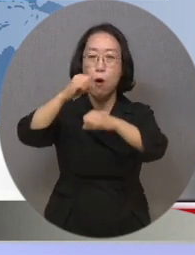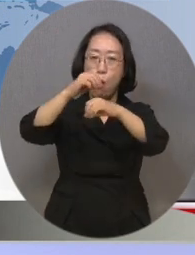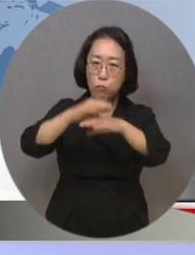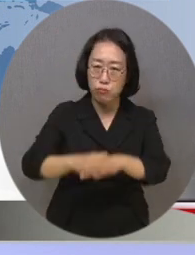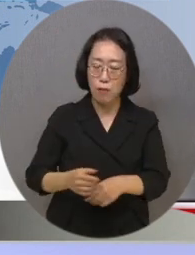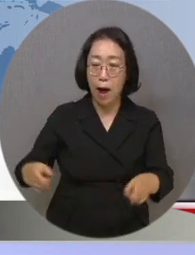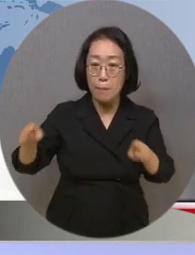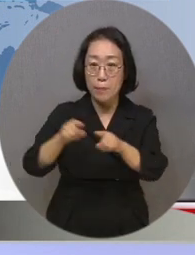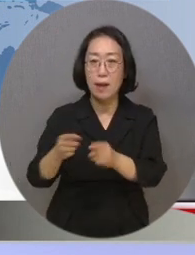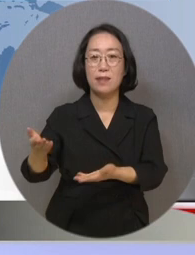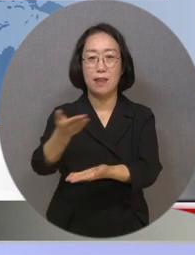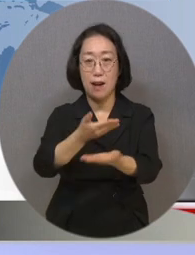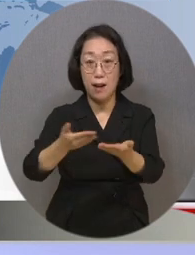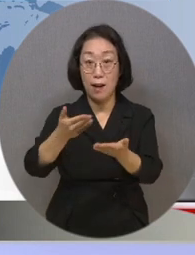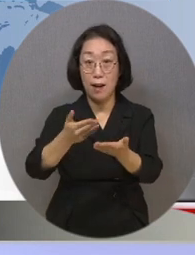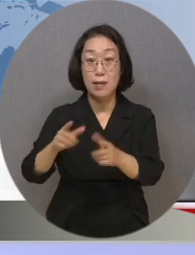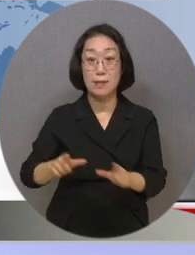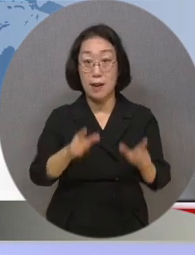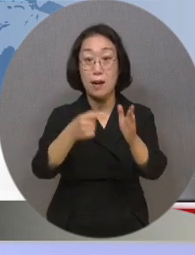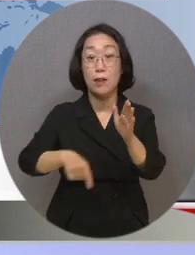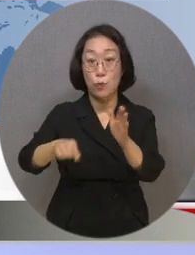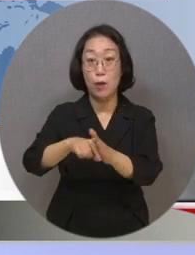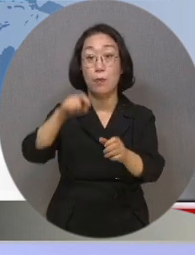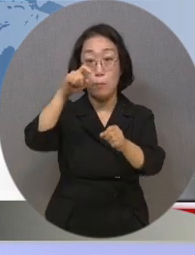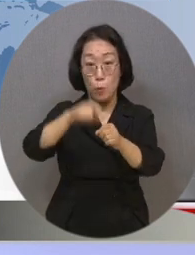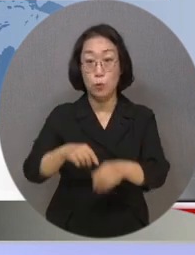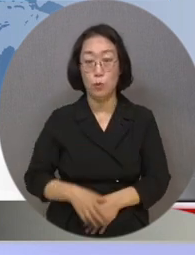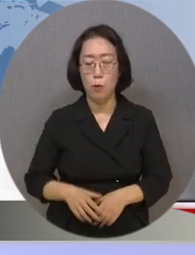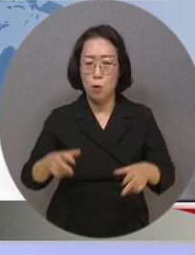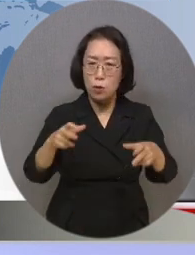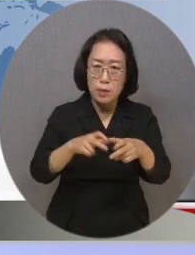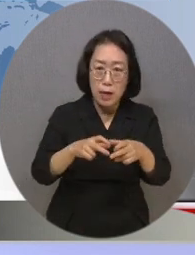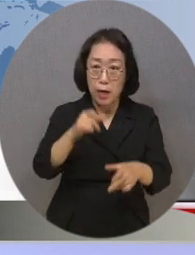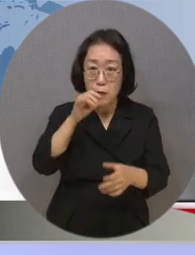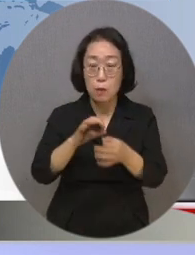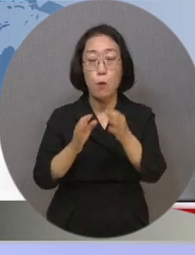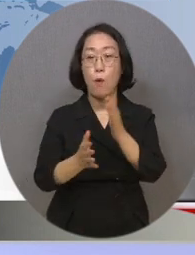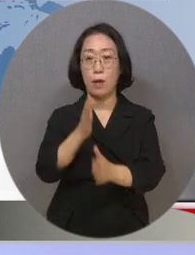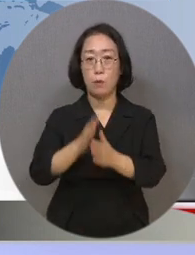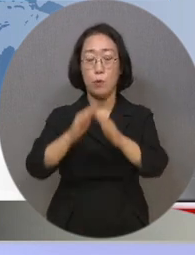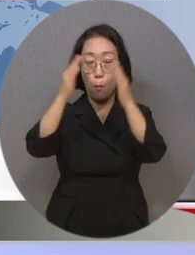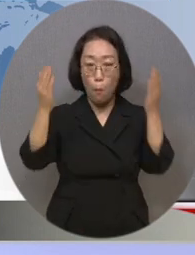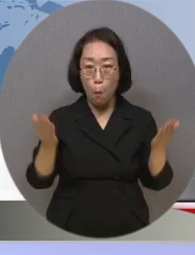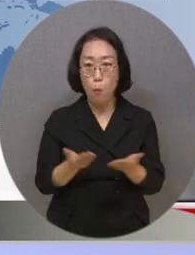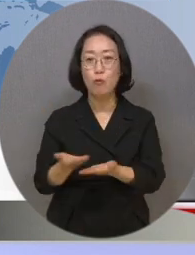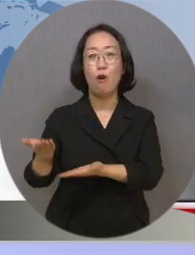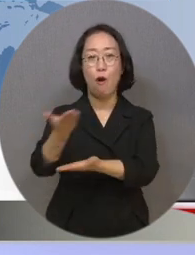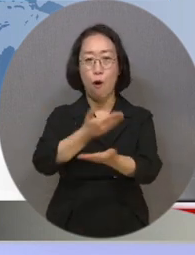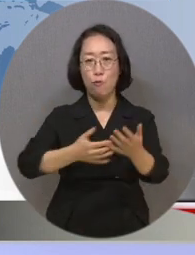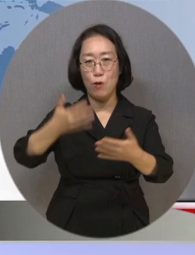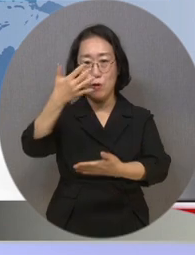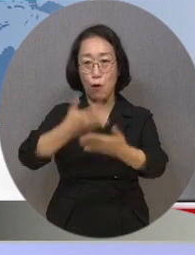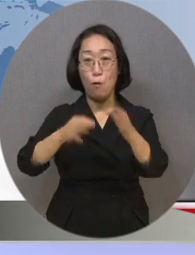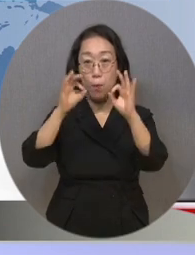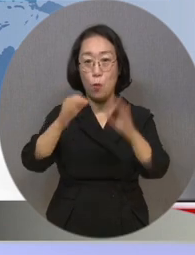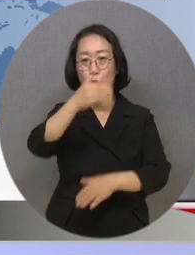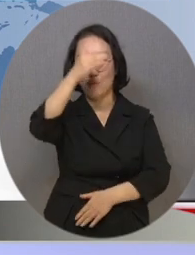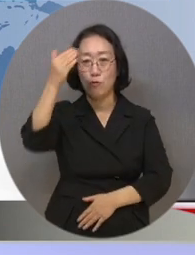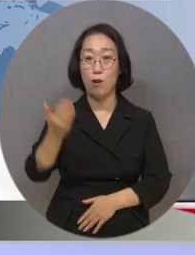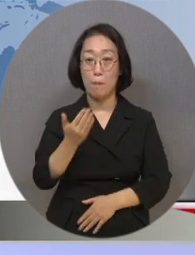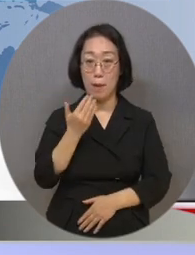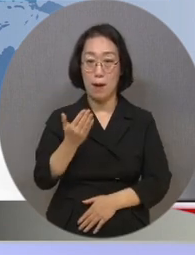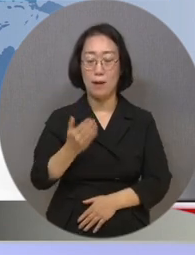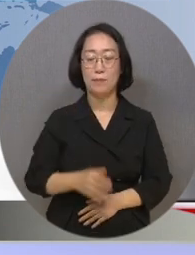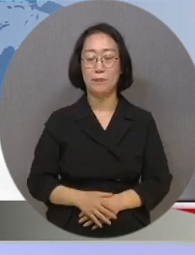세상을 만들고자 열린 이번 영화제를 통해 장애 여부와 관계없이 모두가 어울려 함께 영화를 즐길 수 있었는데요.